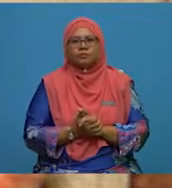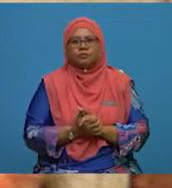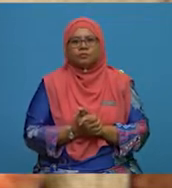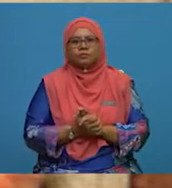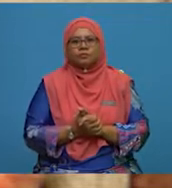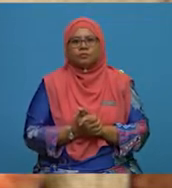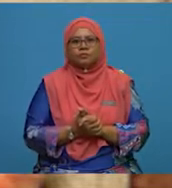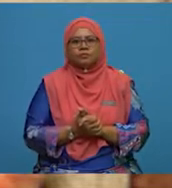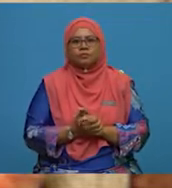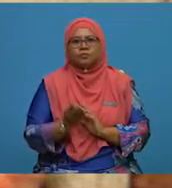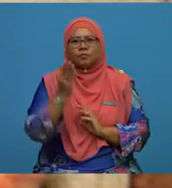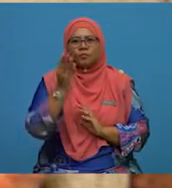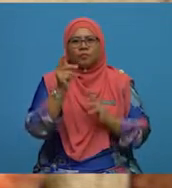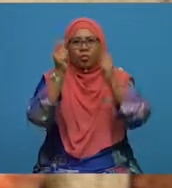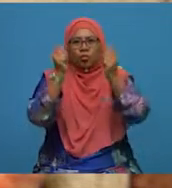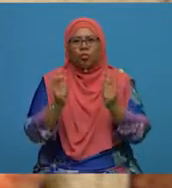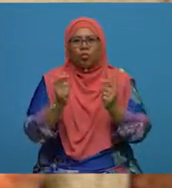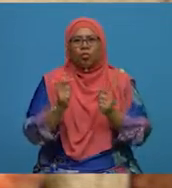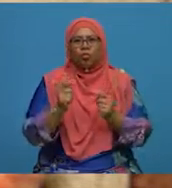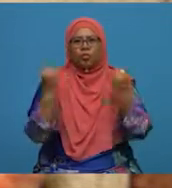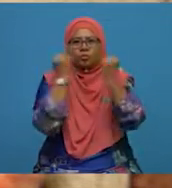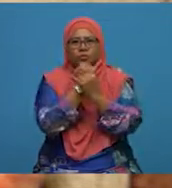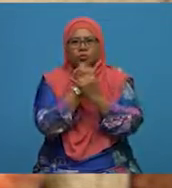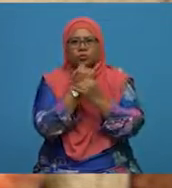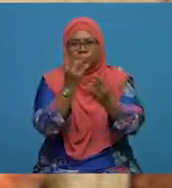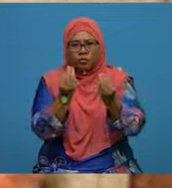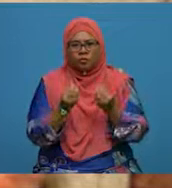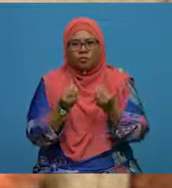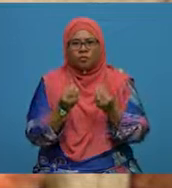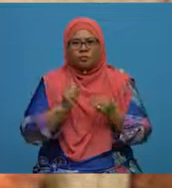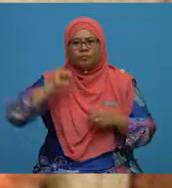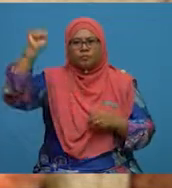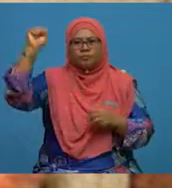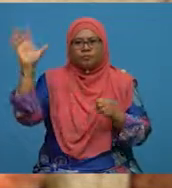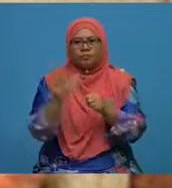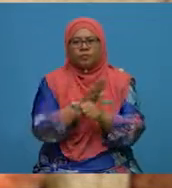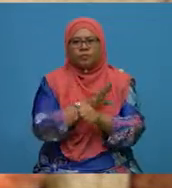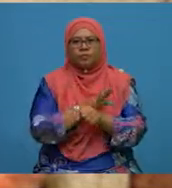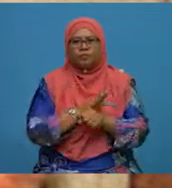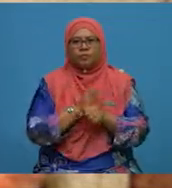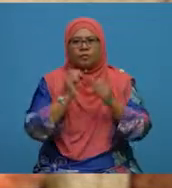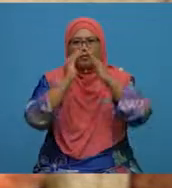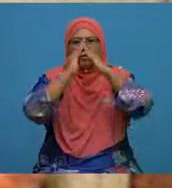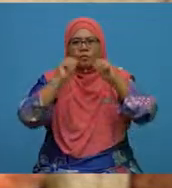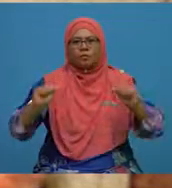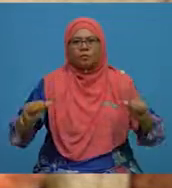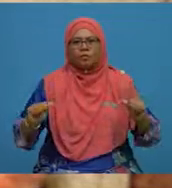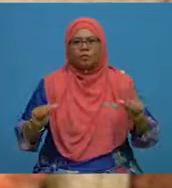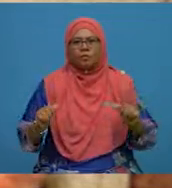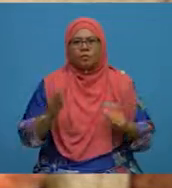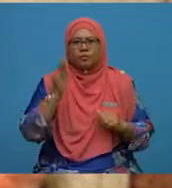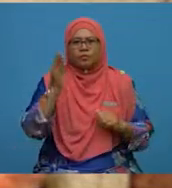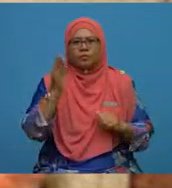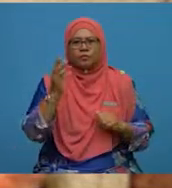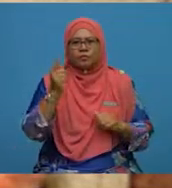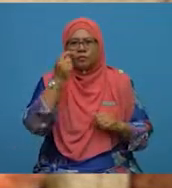Beliau adalah seorang tokoh yang berjuang menuntut kemerdekaan penuh bagi Mesir. Beliau